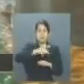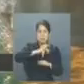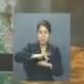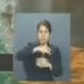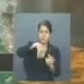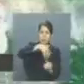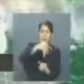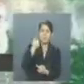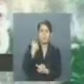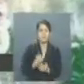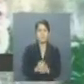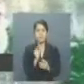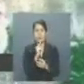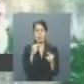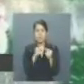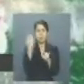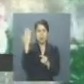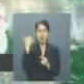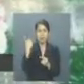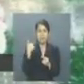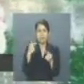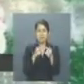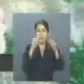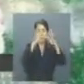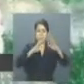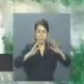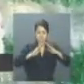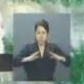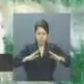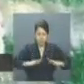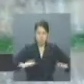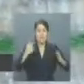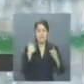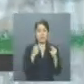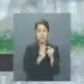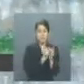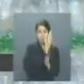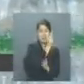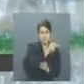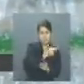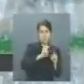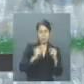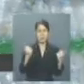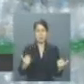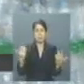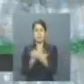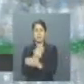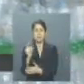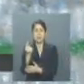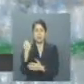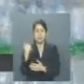การเปลี่ยนบรรยากาศที่เดิมมีแต่การนำต้นสนมาทำเป็นต้นคริสต์มาสและตั้งโชว์ไว้ที่ล็อบบี้ของโรงแรมสำหรับต้นคริสต์มาส